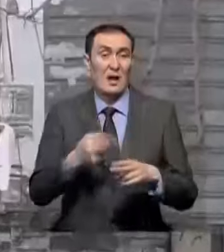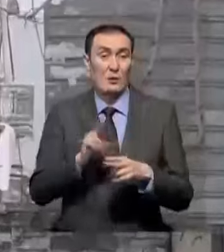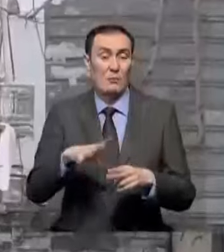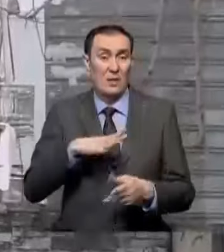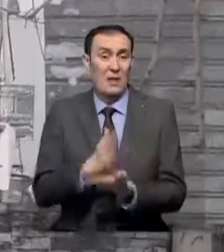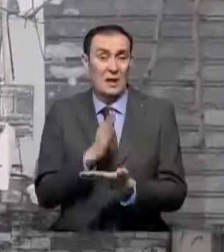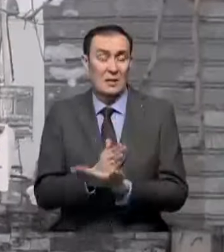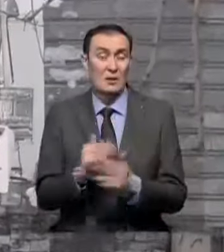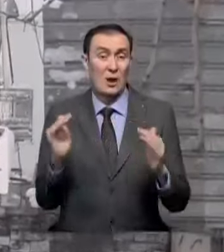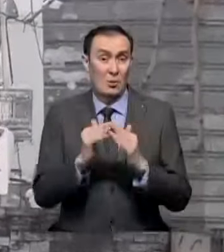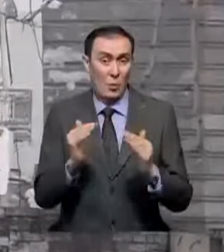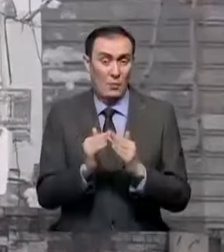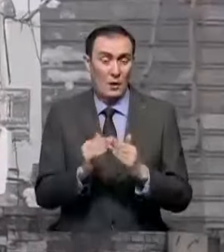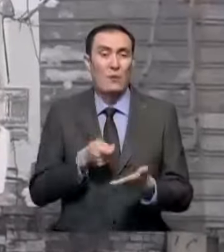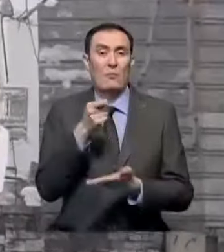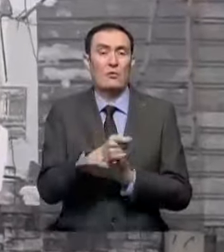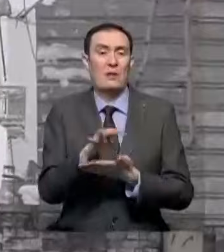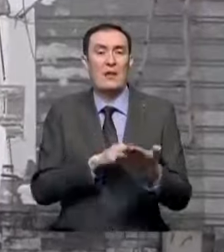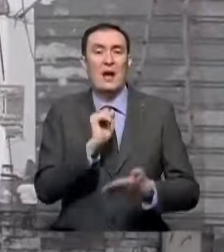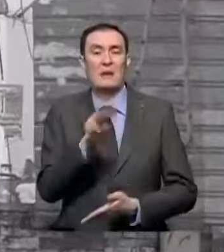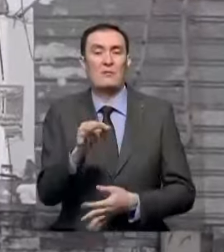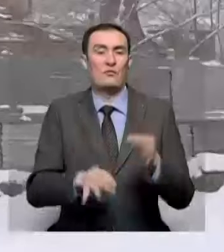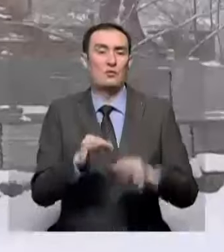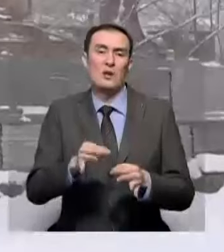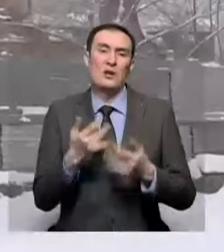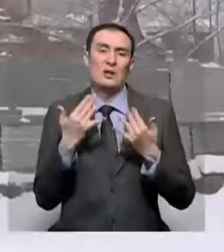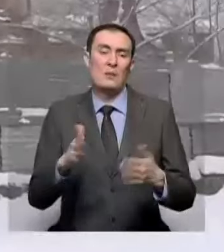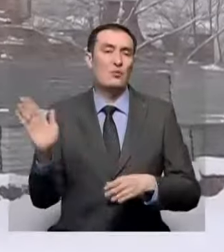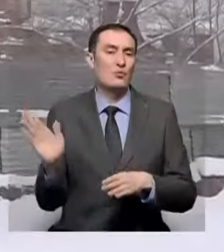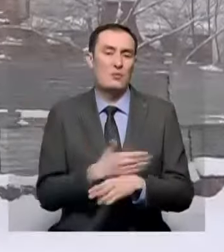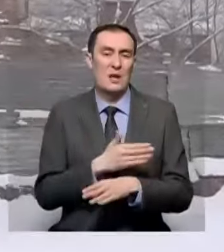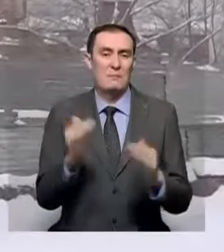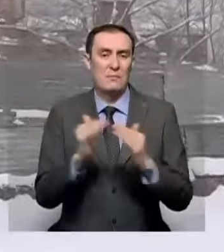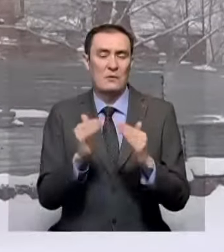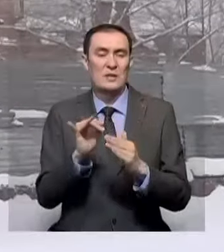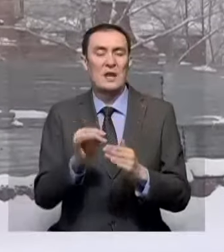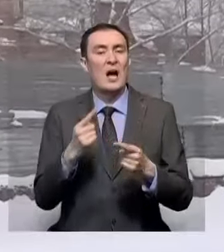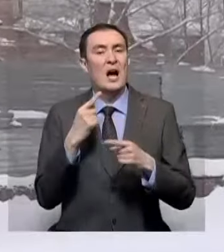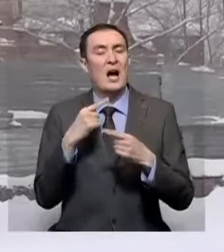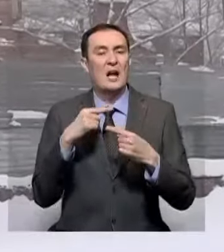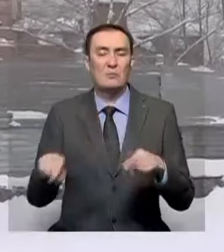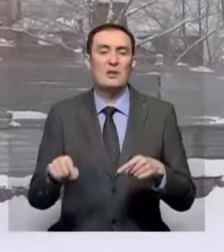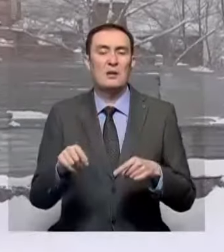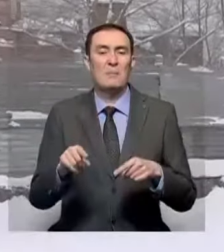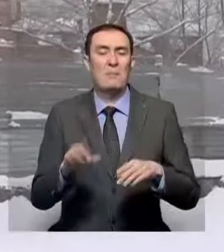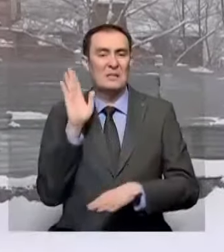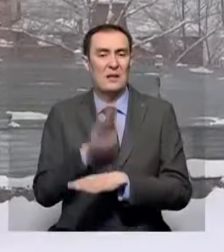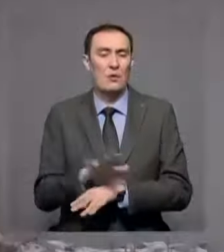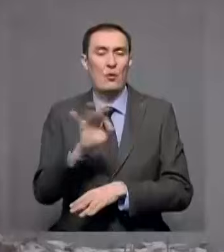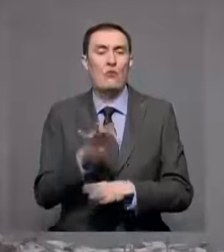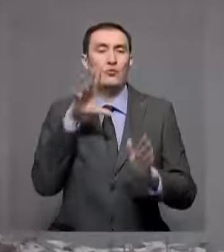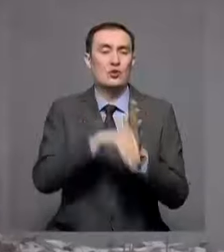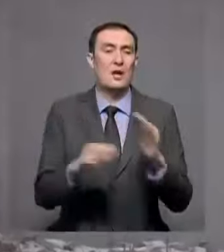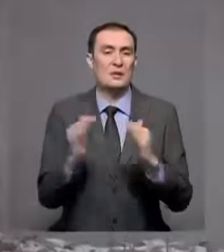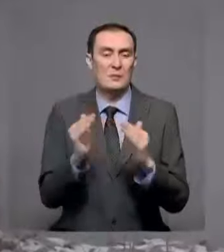и расположен купеческий дом, подал на акимат в суд, требуя снести памятник с участка и отменить якобы незаконное постановление о